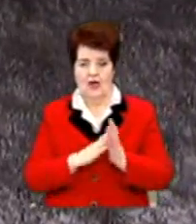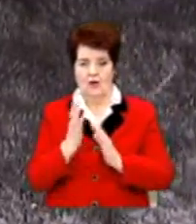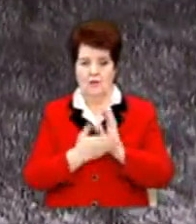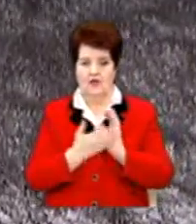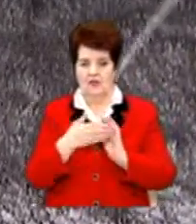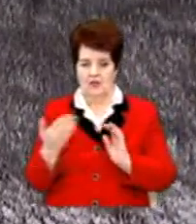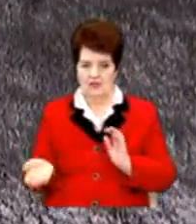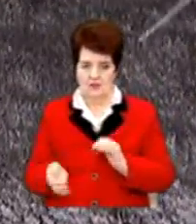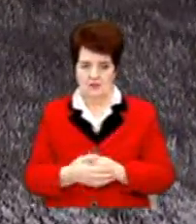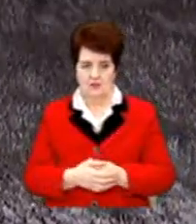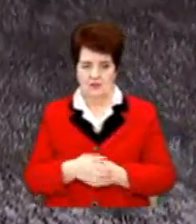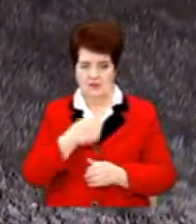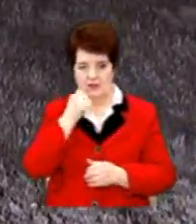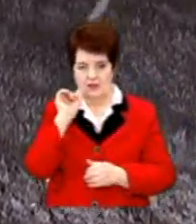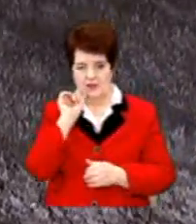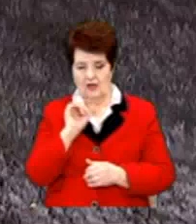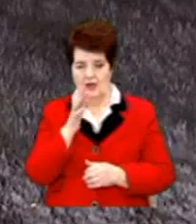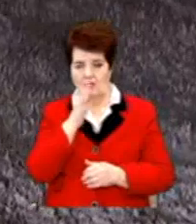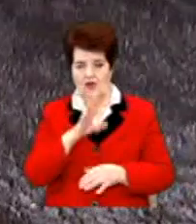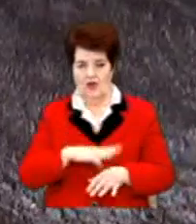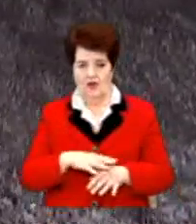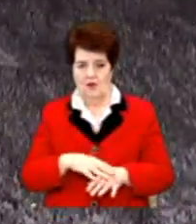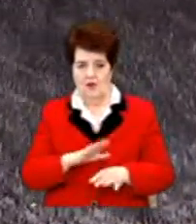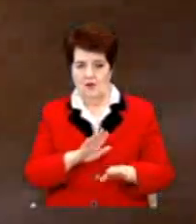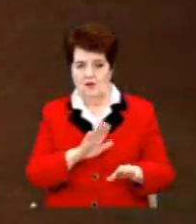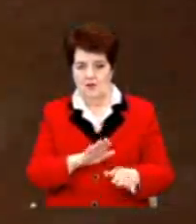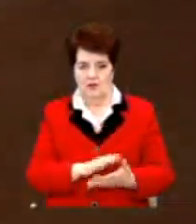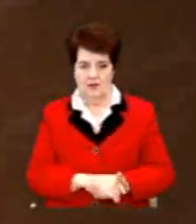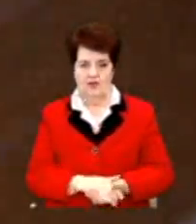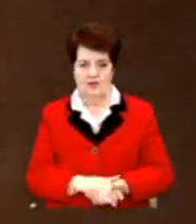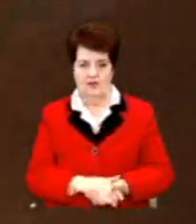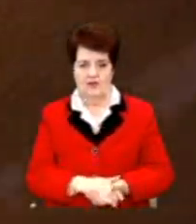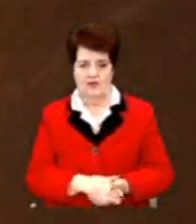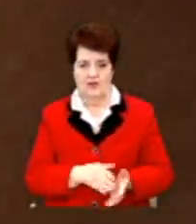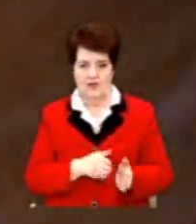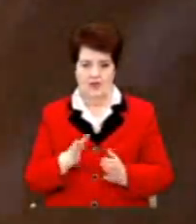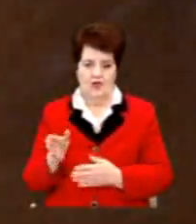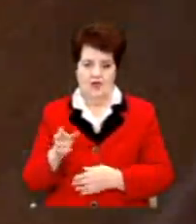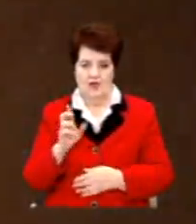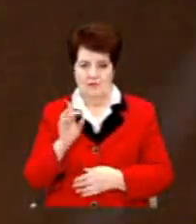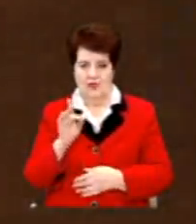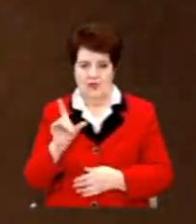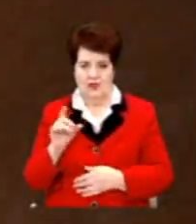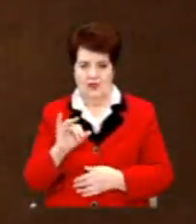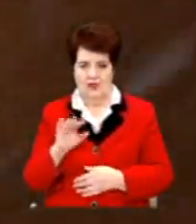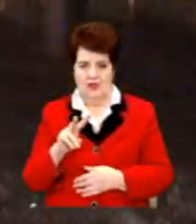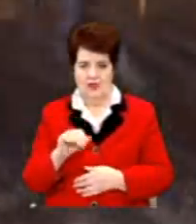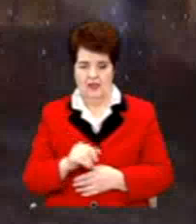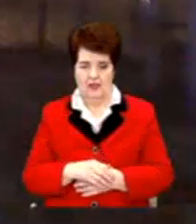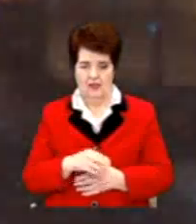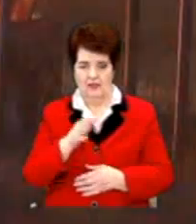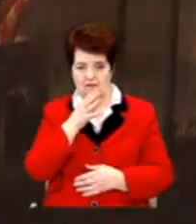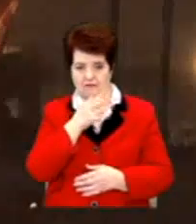acolo? De aseară, în jur de ora 9. Veneam dinspre București și ne îndreptam spre Brăila. Toată chestia s-a întâmplat într-un